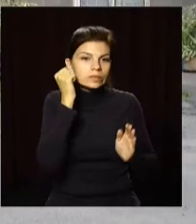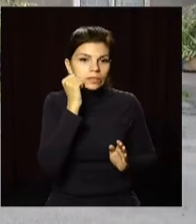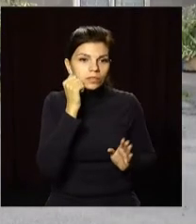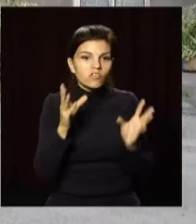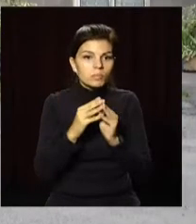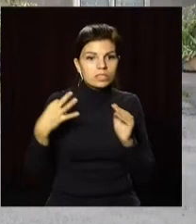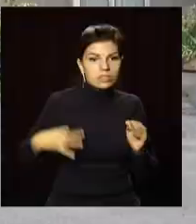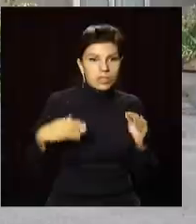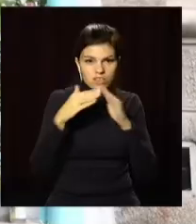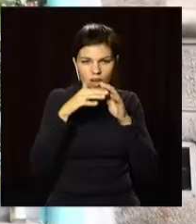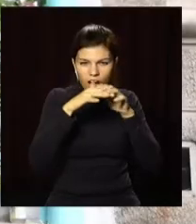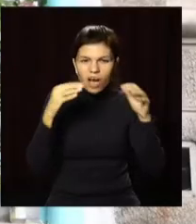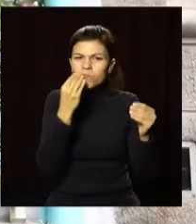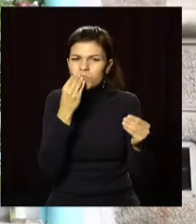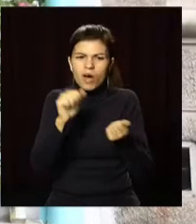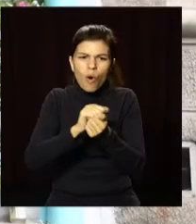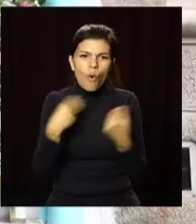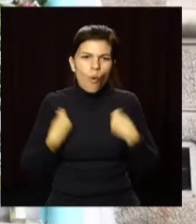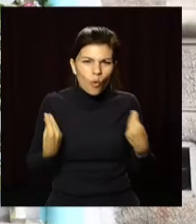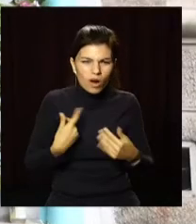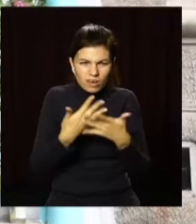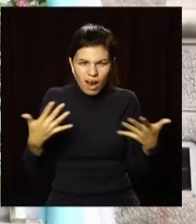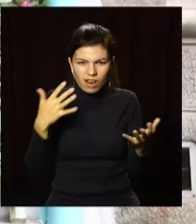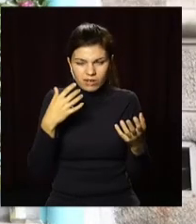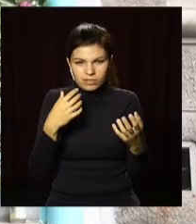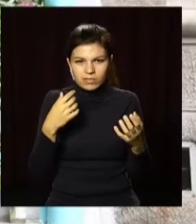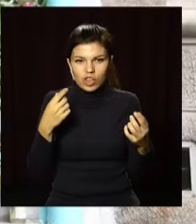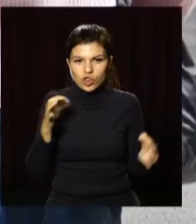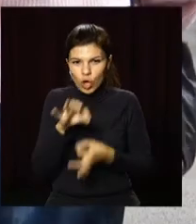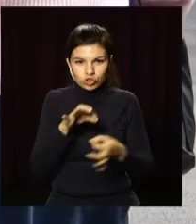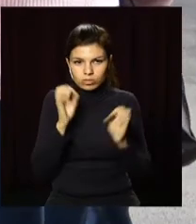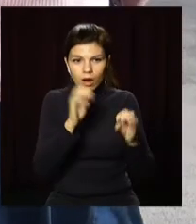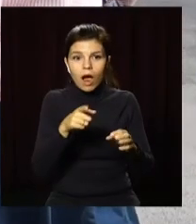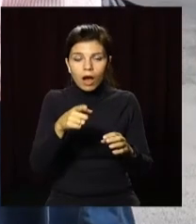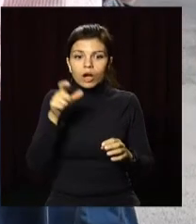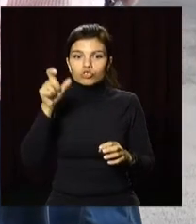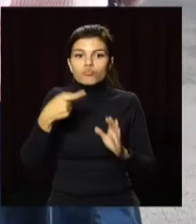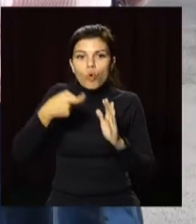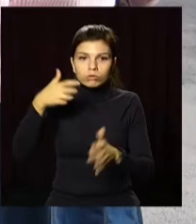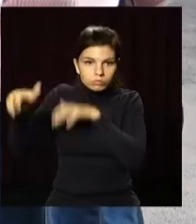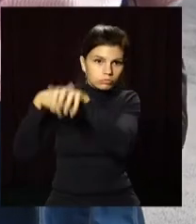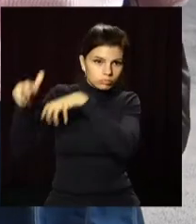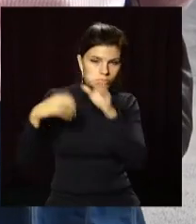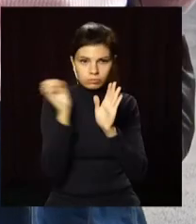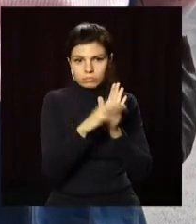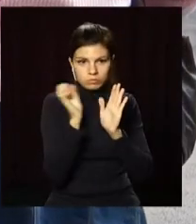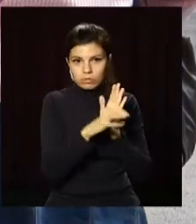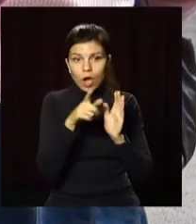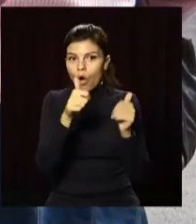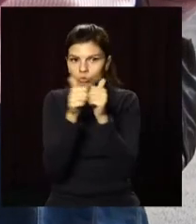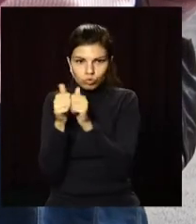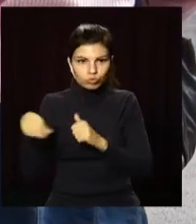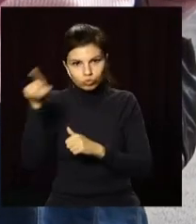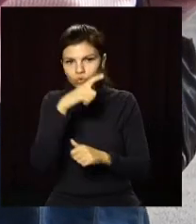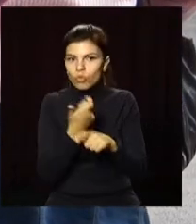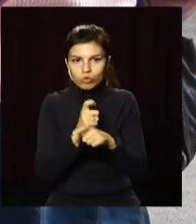сином, завалена недоїдками, папером, одягом та іншим барахлом, яке пенсіонер тягне з помийки. Від сусіда-накопичувача мешканці